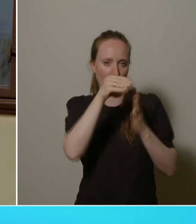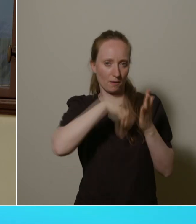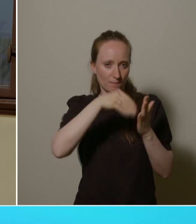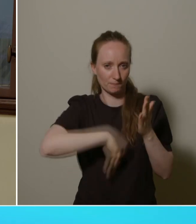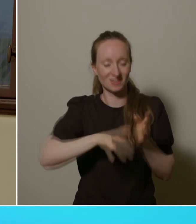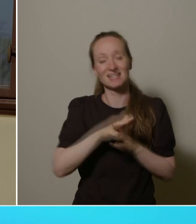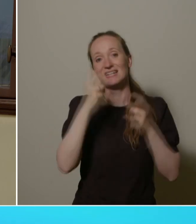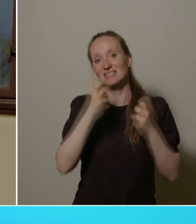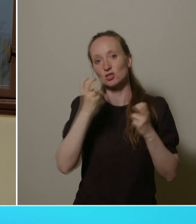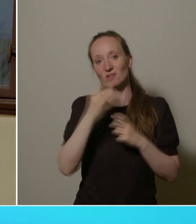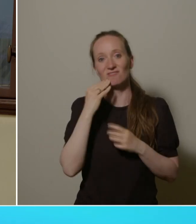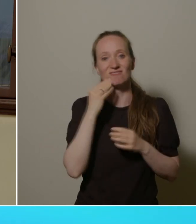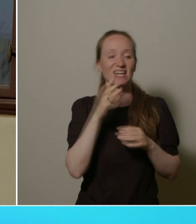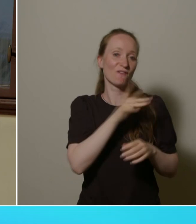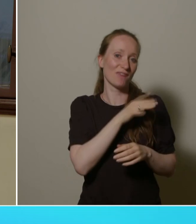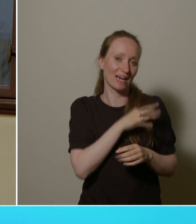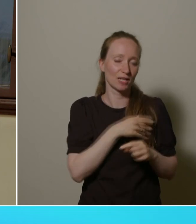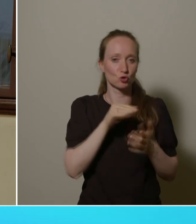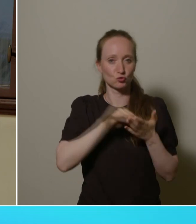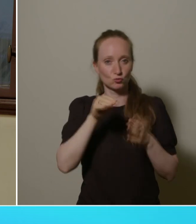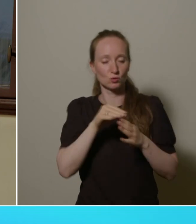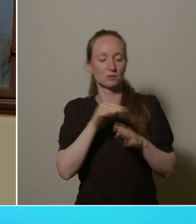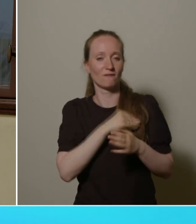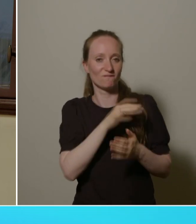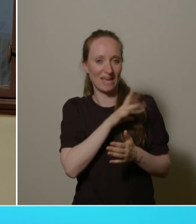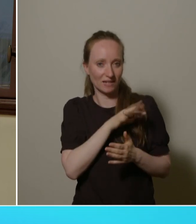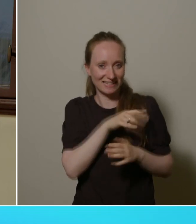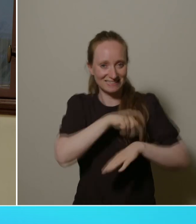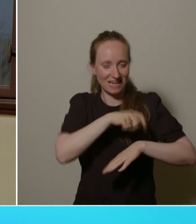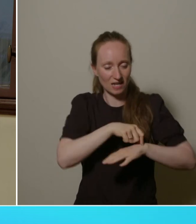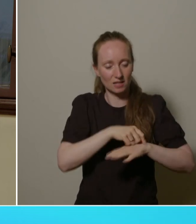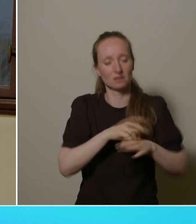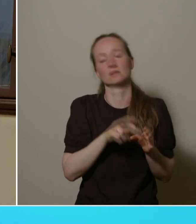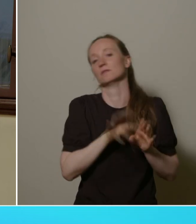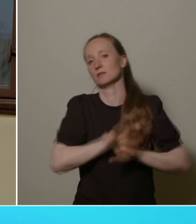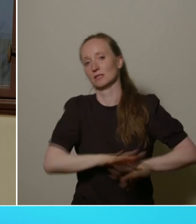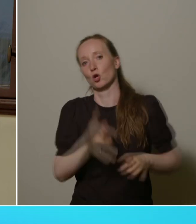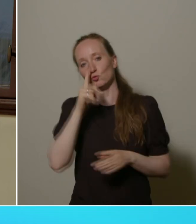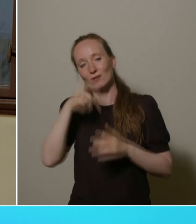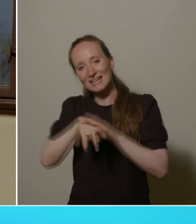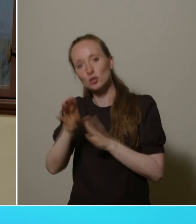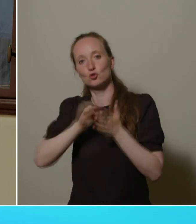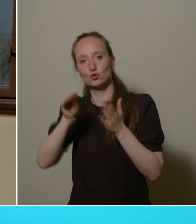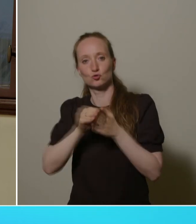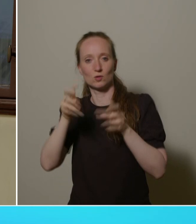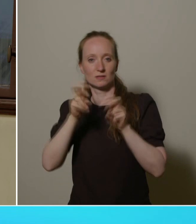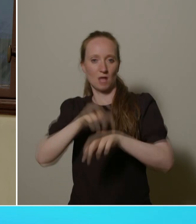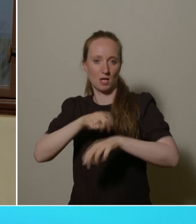Ferien und Schulzeiten stattfinden. Zweitens, einmal jährlich wird über die Sitzungszeiten der Fachausschüsse neu beraten und